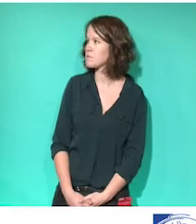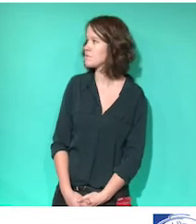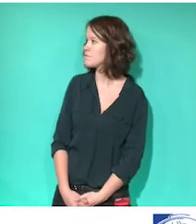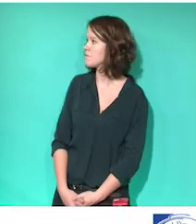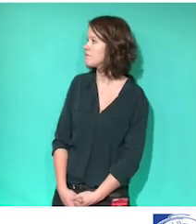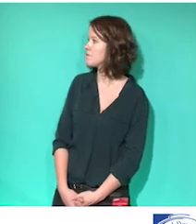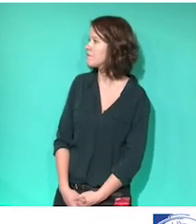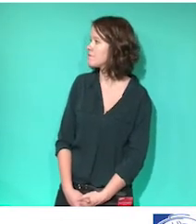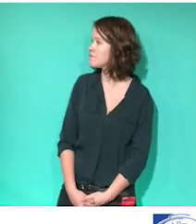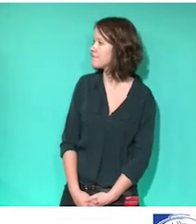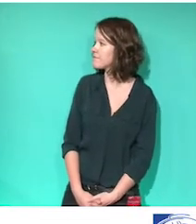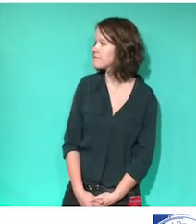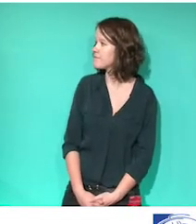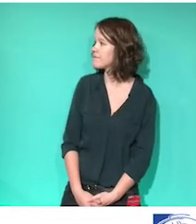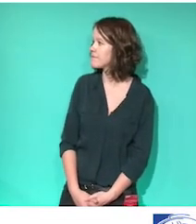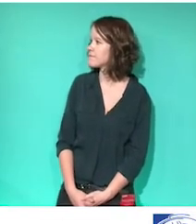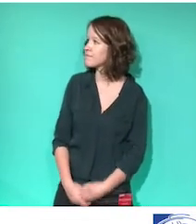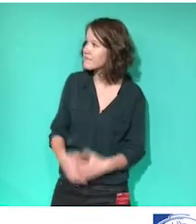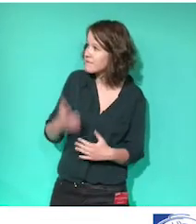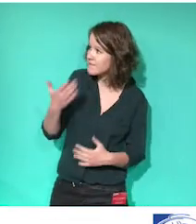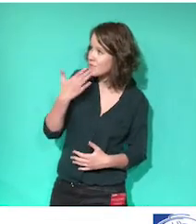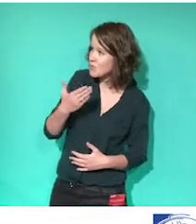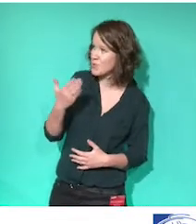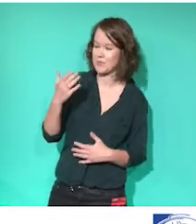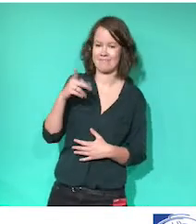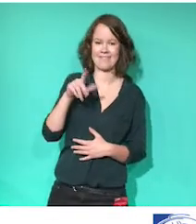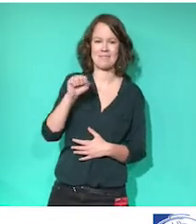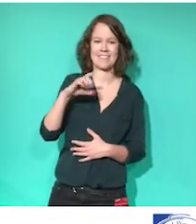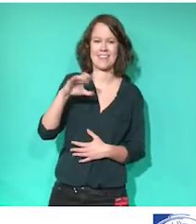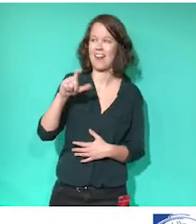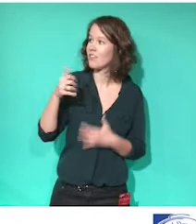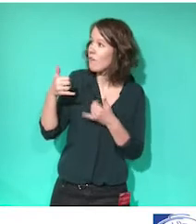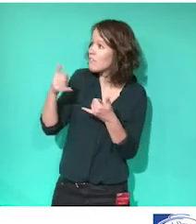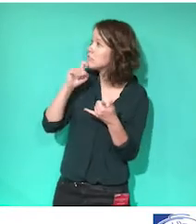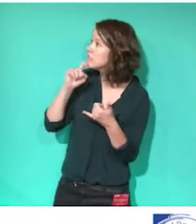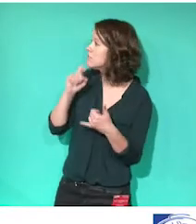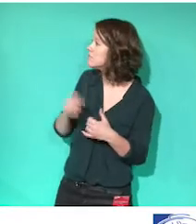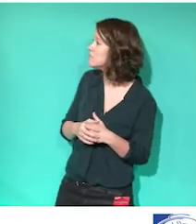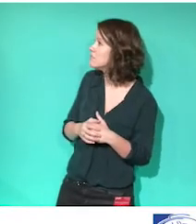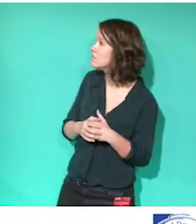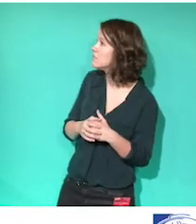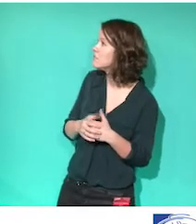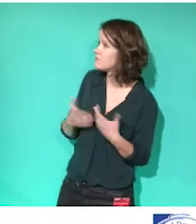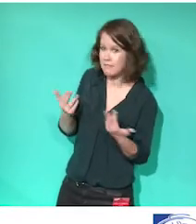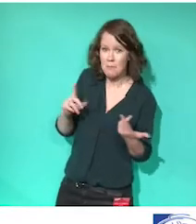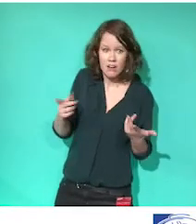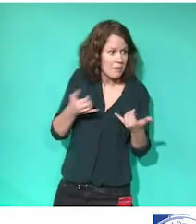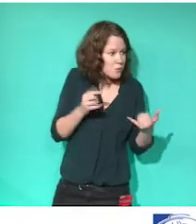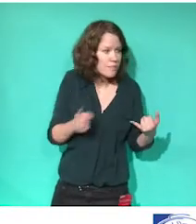On l'a perdue. Elle n'est pas là. Si, la voilà. Bonjour Pascal. Vous n'avez pas eu de trophée ? Elle n'a pas eu de trophée. Elle n'a pas son trophée, ça ne va pas du